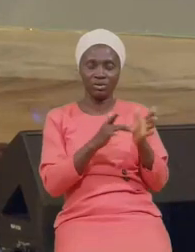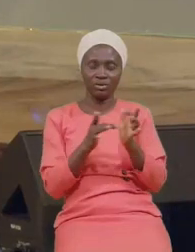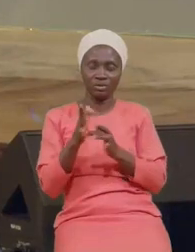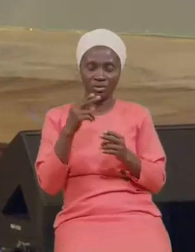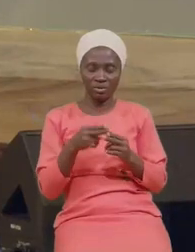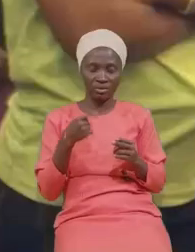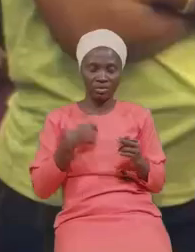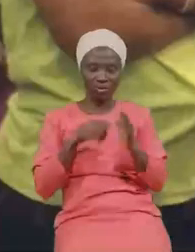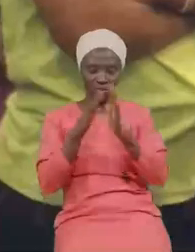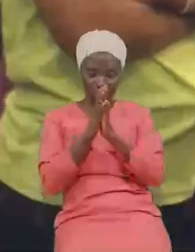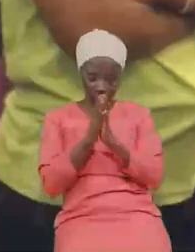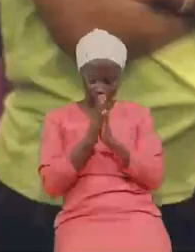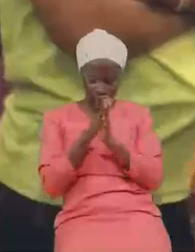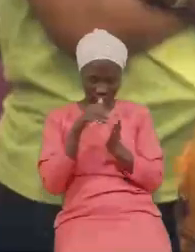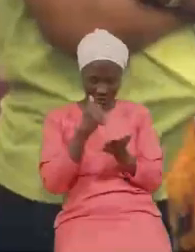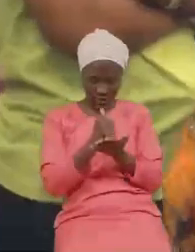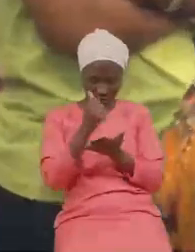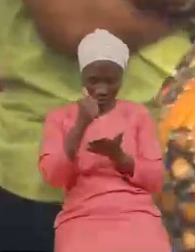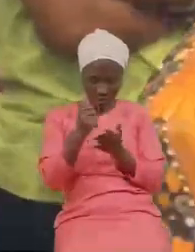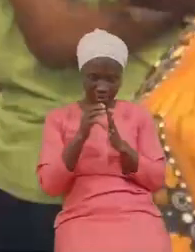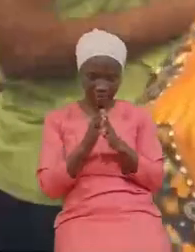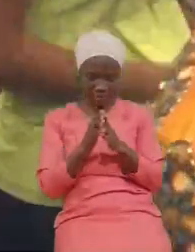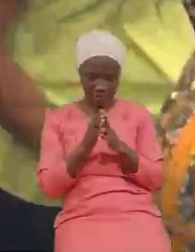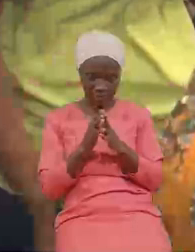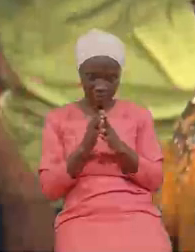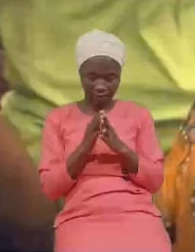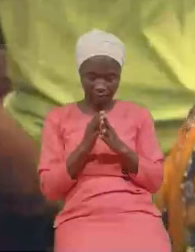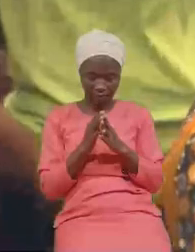au nom de Jésus nous prions